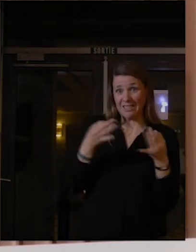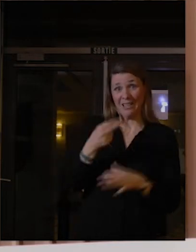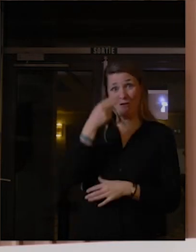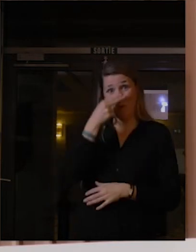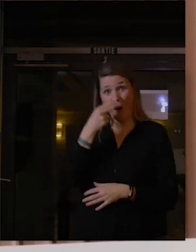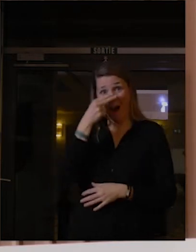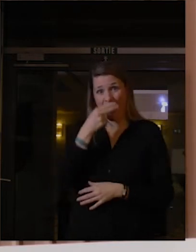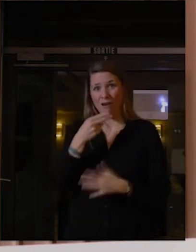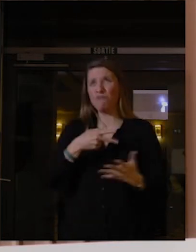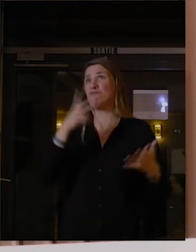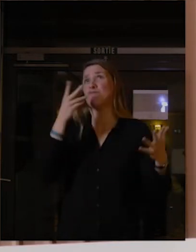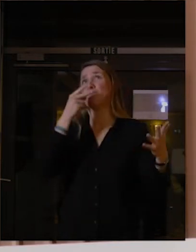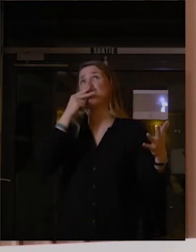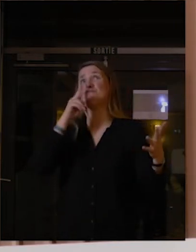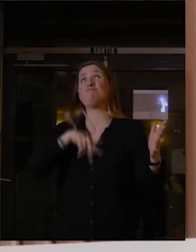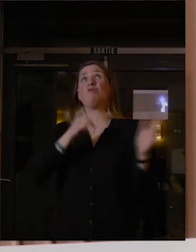mon Dieu.